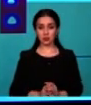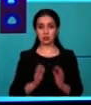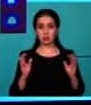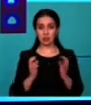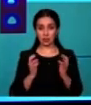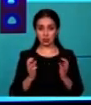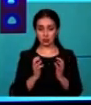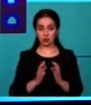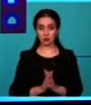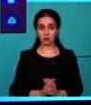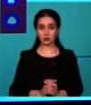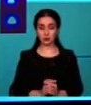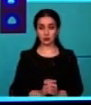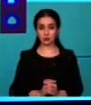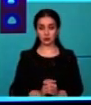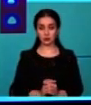Сақлаймыз.